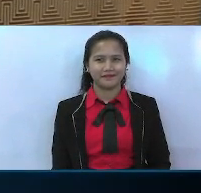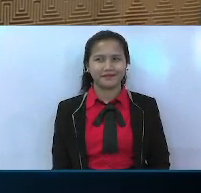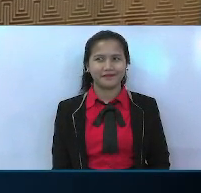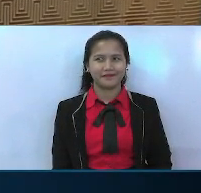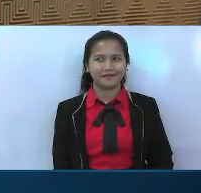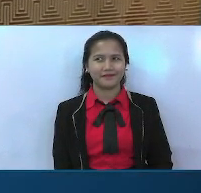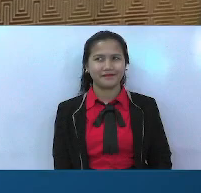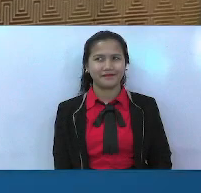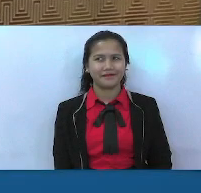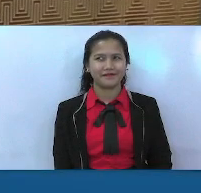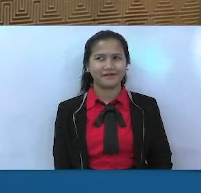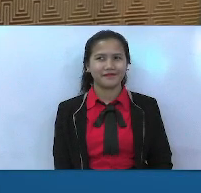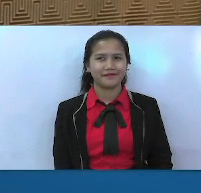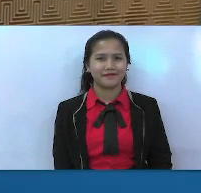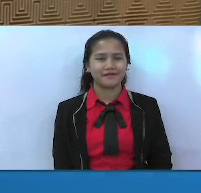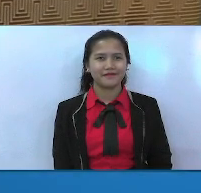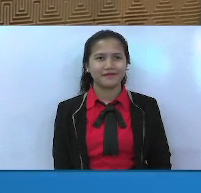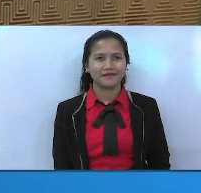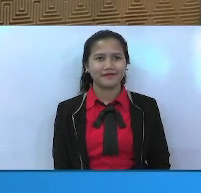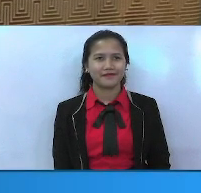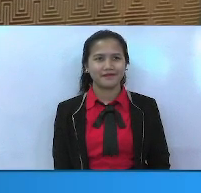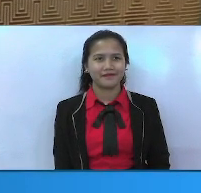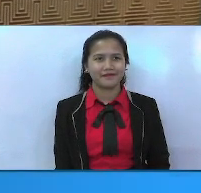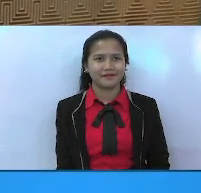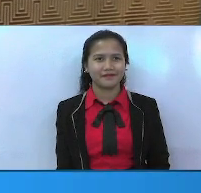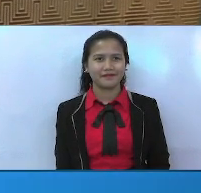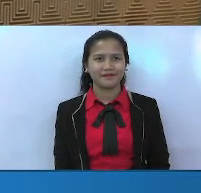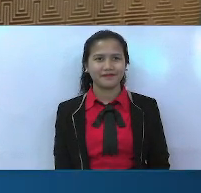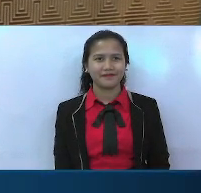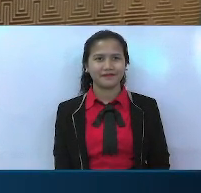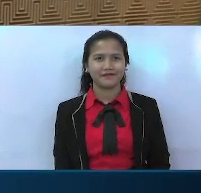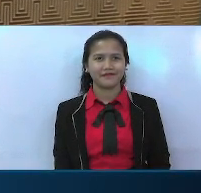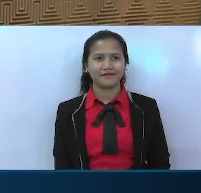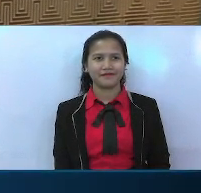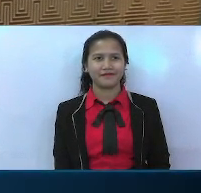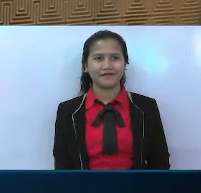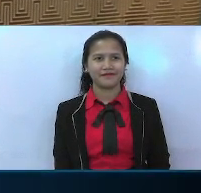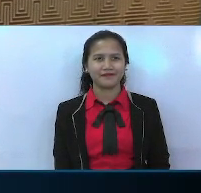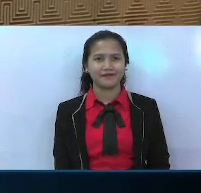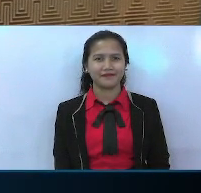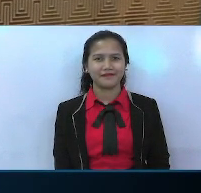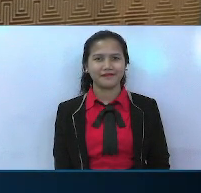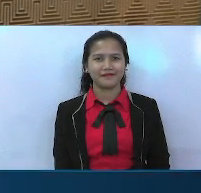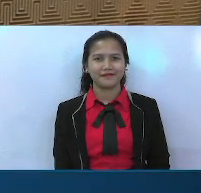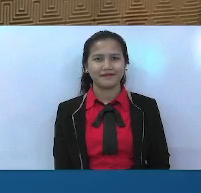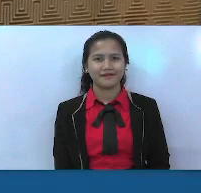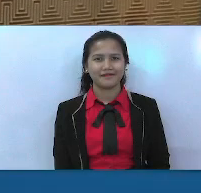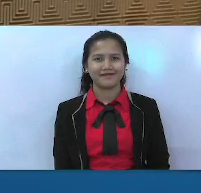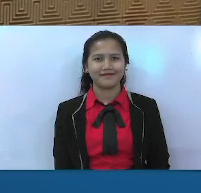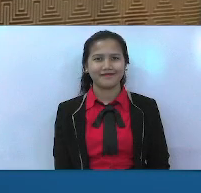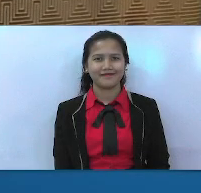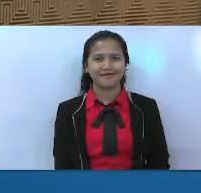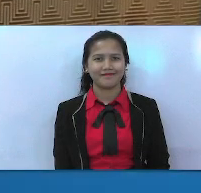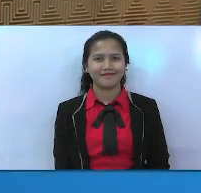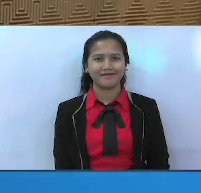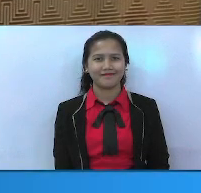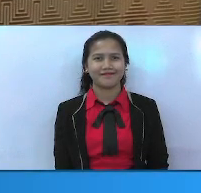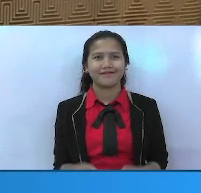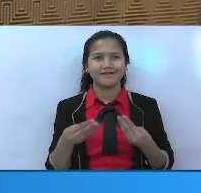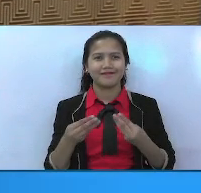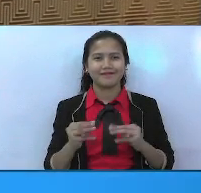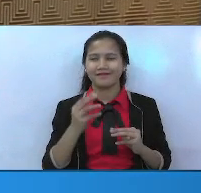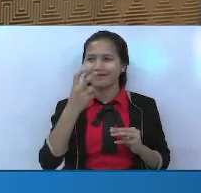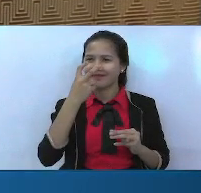conqueror yung pagiging Kristiyano. Paano yung itsurang mandirigma? Wag yung amoy. Itsurang mandirigma. Okay ba yung